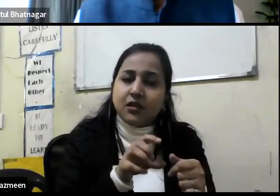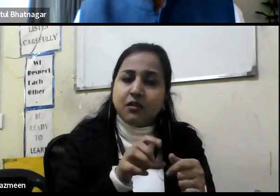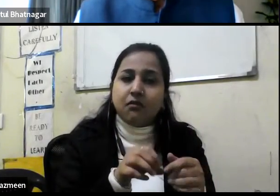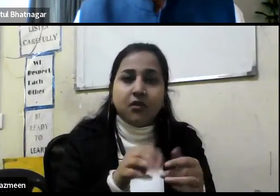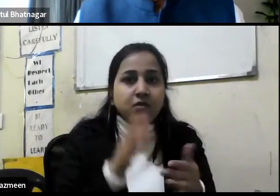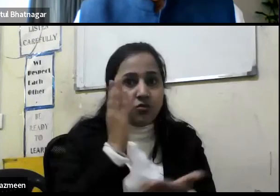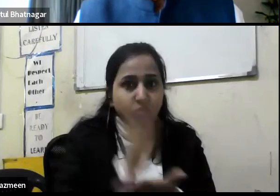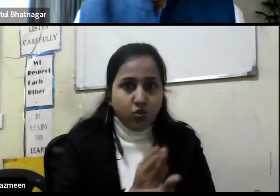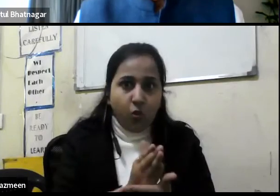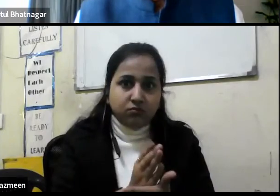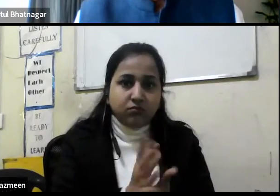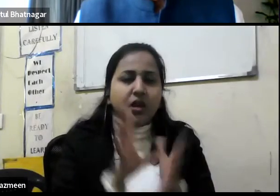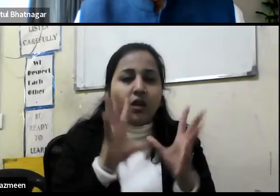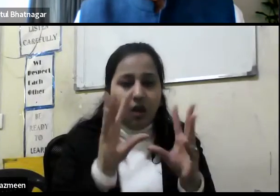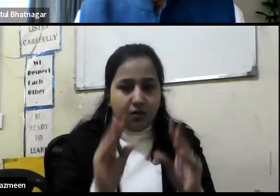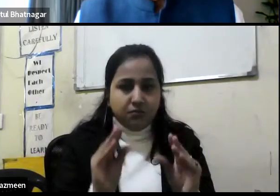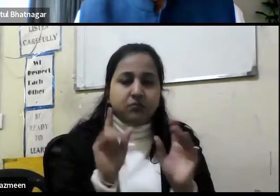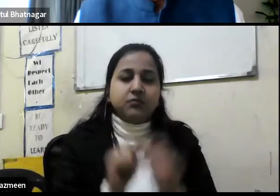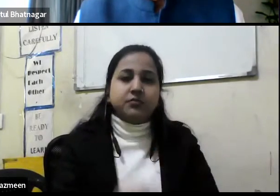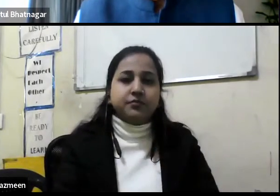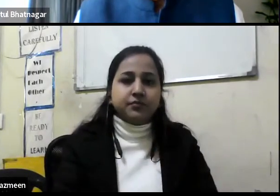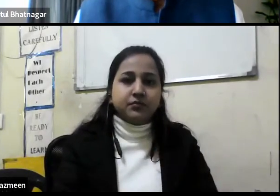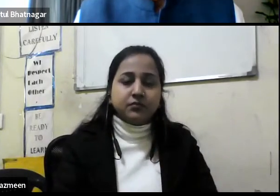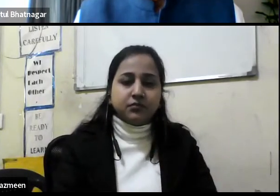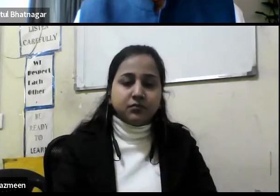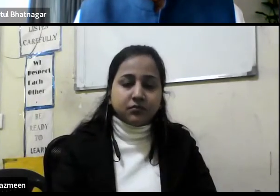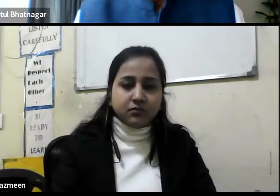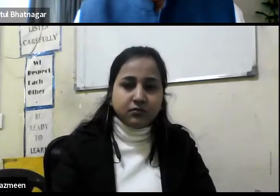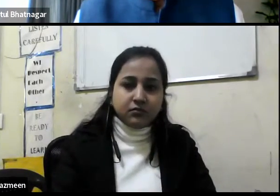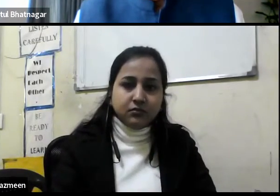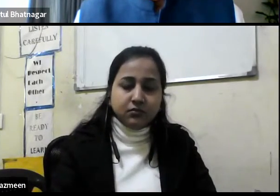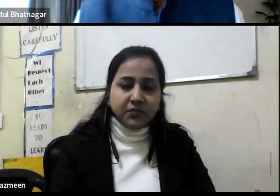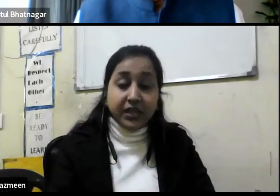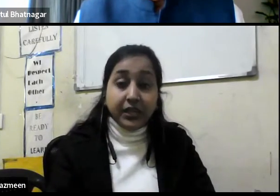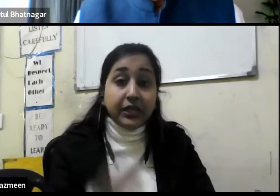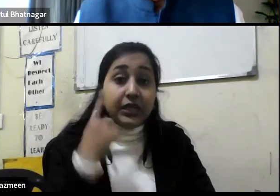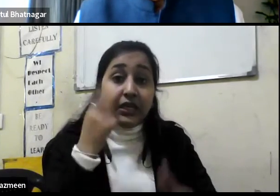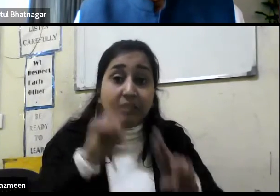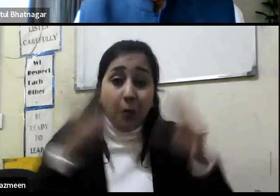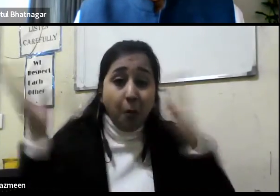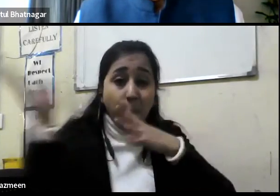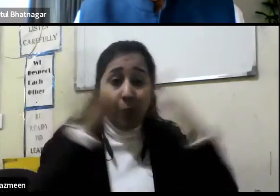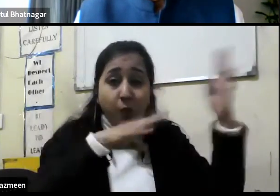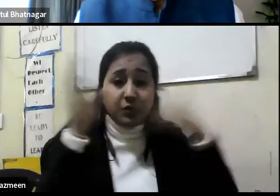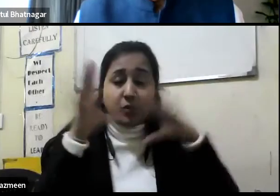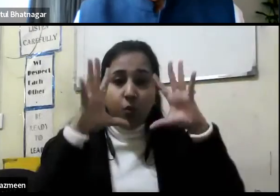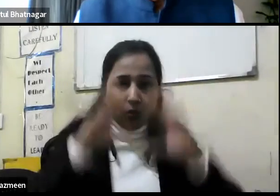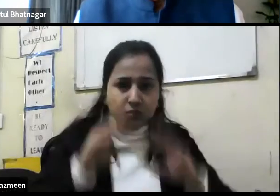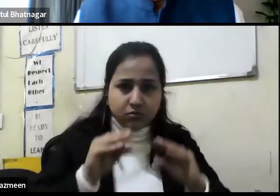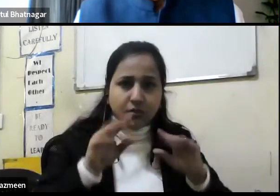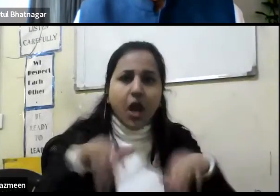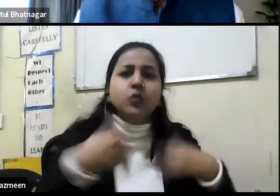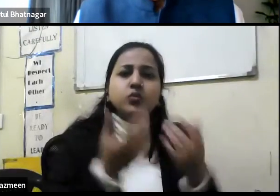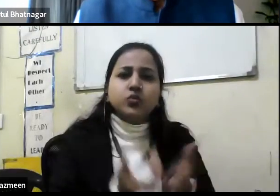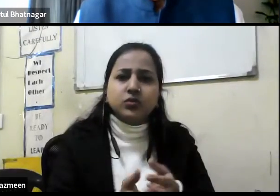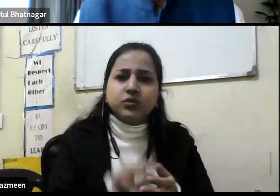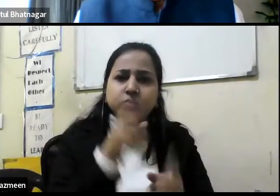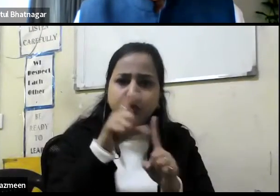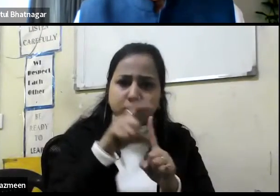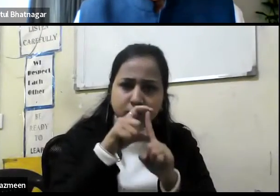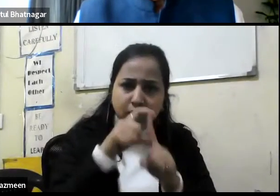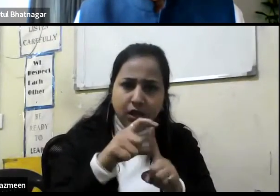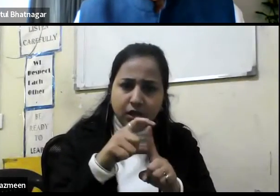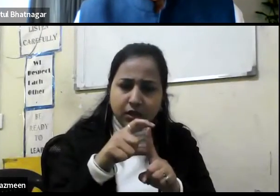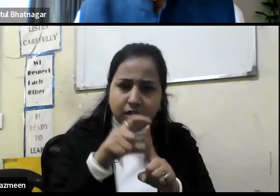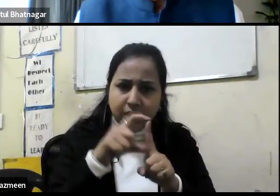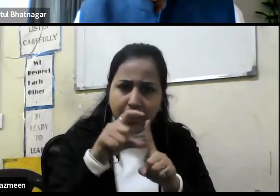करें. दूसरा, जो अगर हम पोल्यूशन कम करना है, और आई डोंट थिंक दिल्ली गवर्नमेंट फॉर एग्जांपल डज